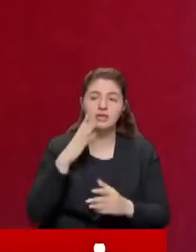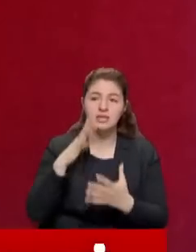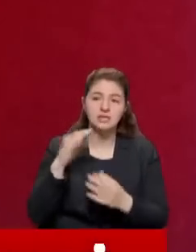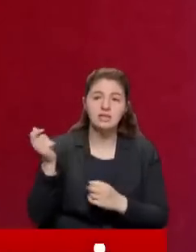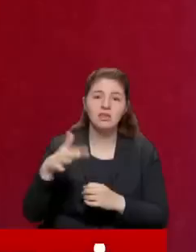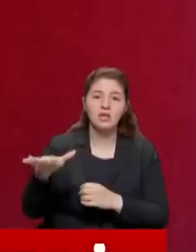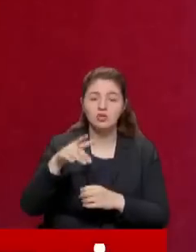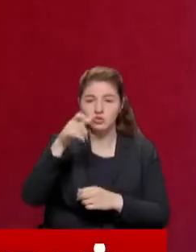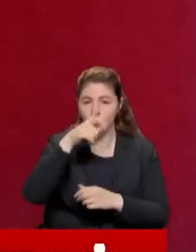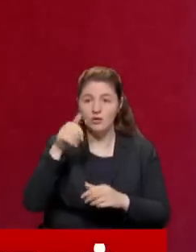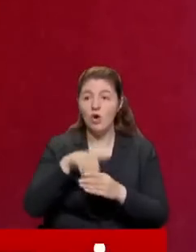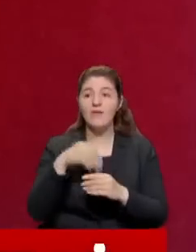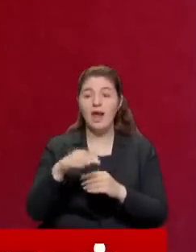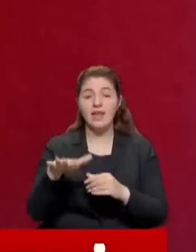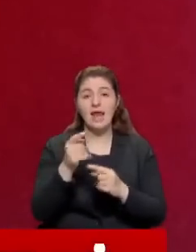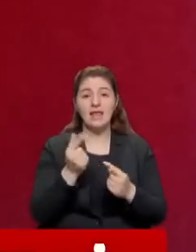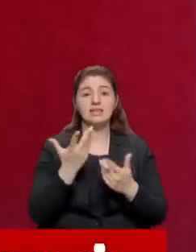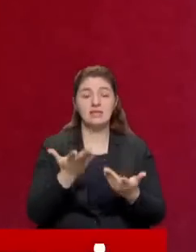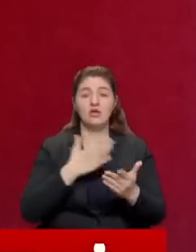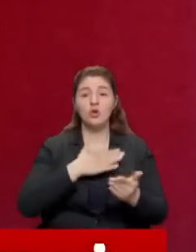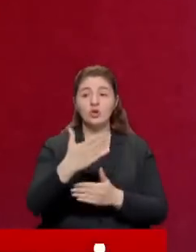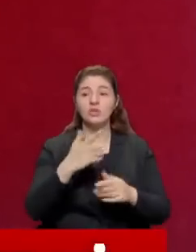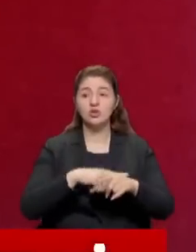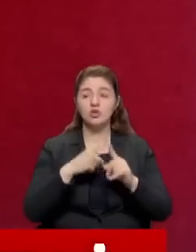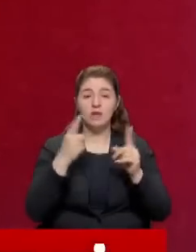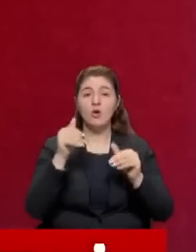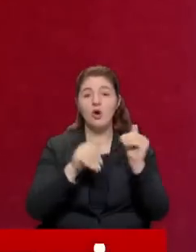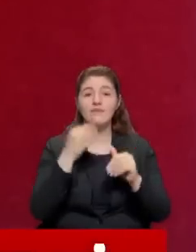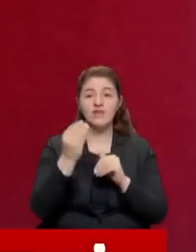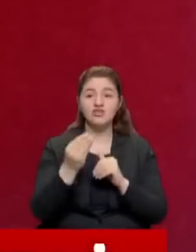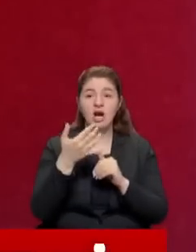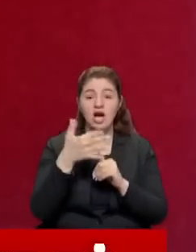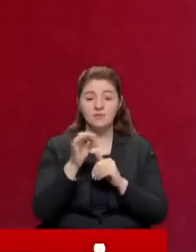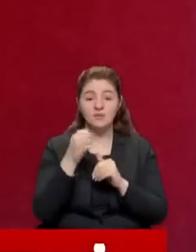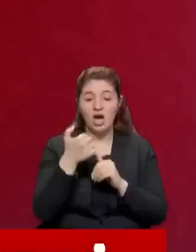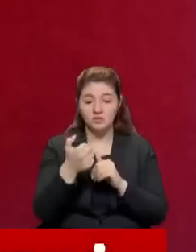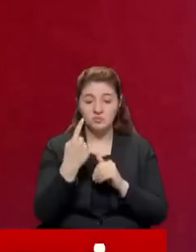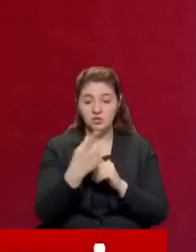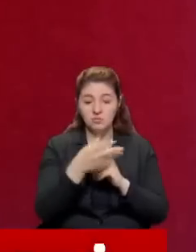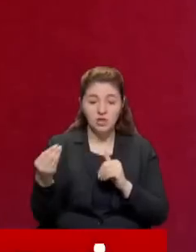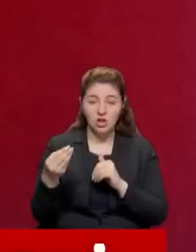insanların, Türkiye'deki seçmenin en azından önümüzdeki dönemde oy kullanacak